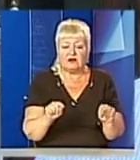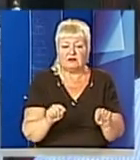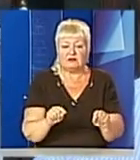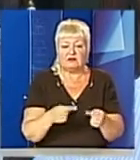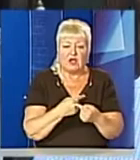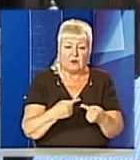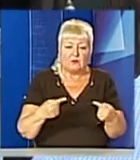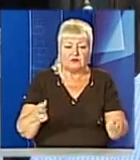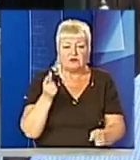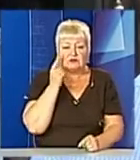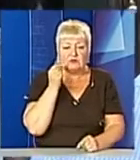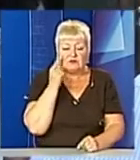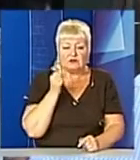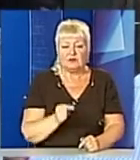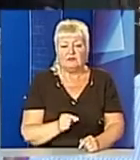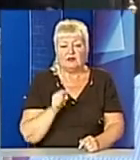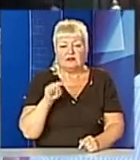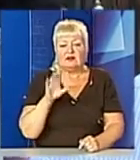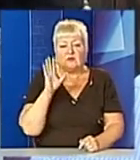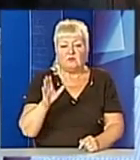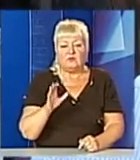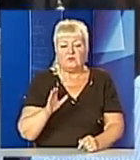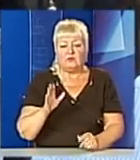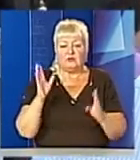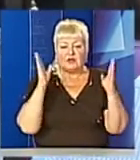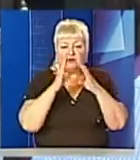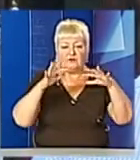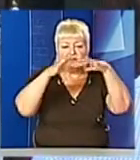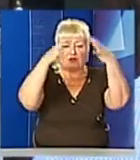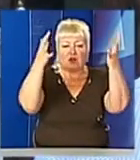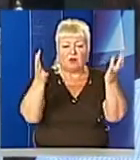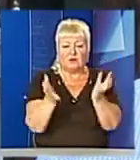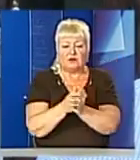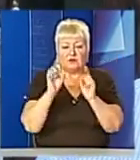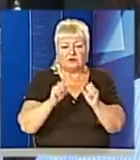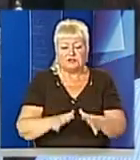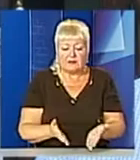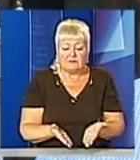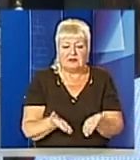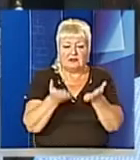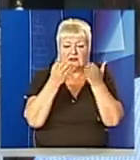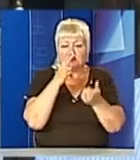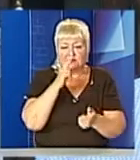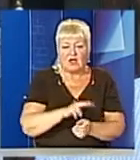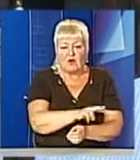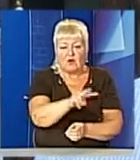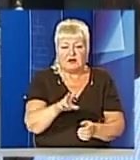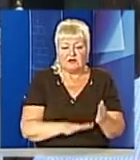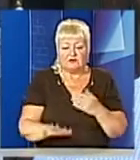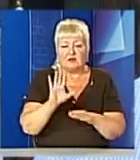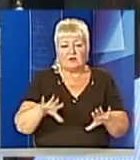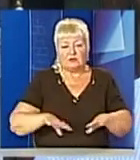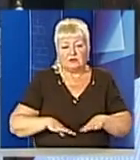продукцію з бджолярства. Крім того, там буде повітряна куля, з якої можна буде піднятися і оглянути ту місцевість, кінні